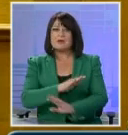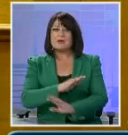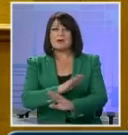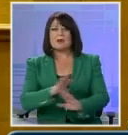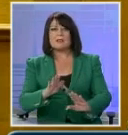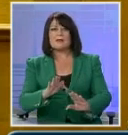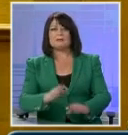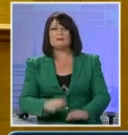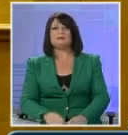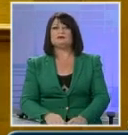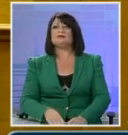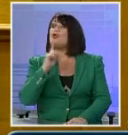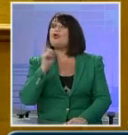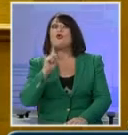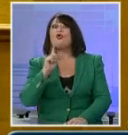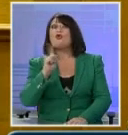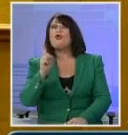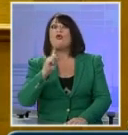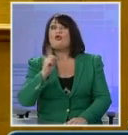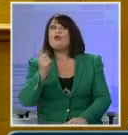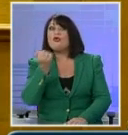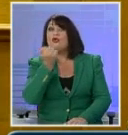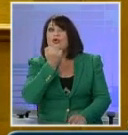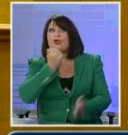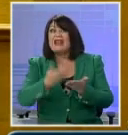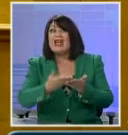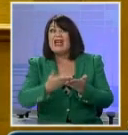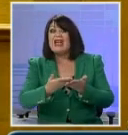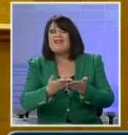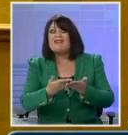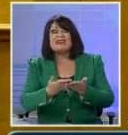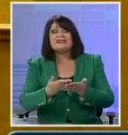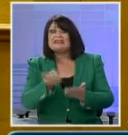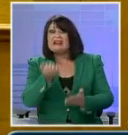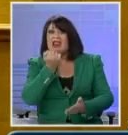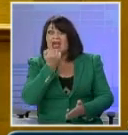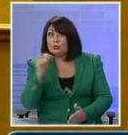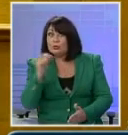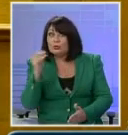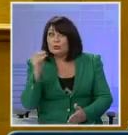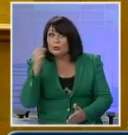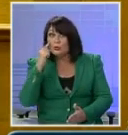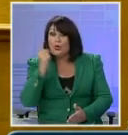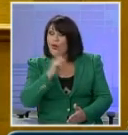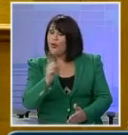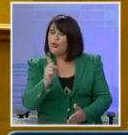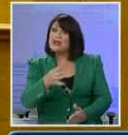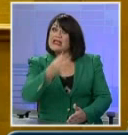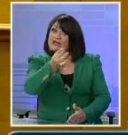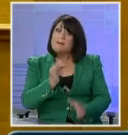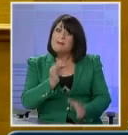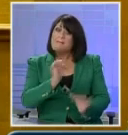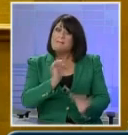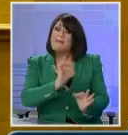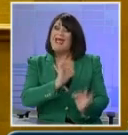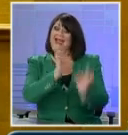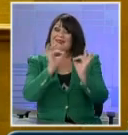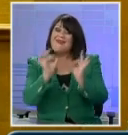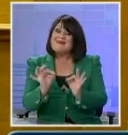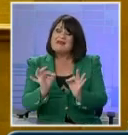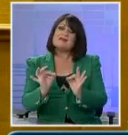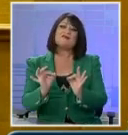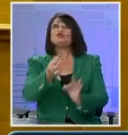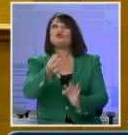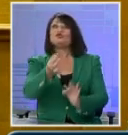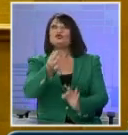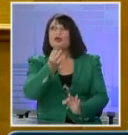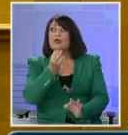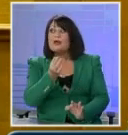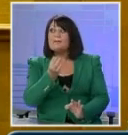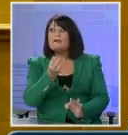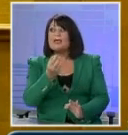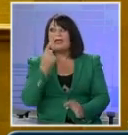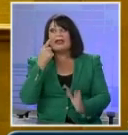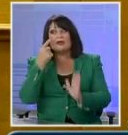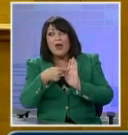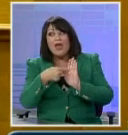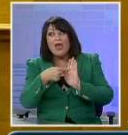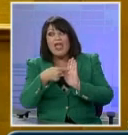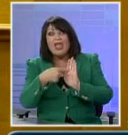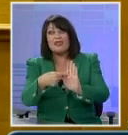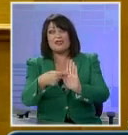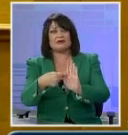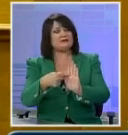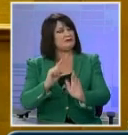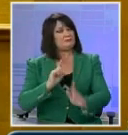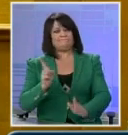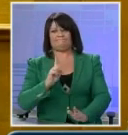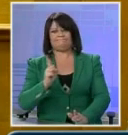είπε. Έτσι το είπε. Λοιπόν, θέλω και το έκανε και την κίνηση. Έκανε και την κίνηση. Θέλω